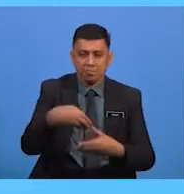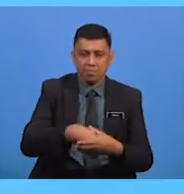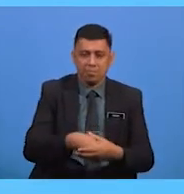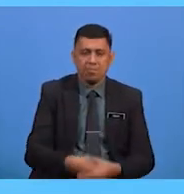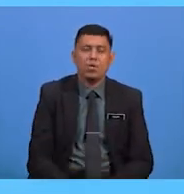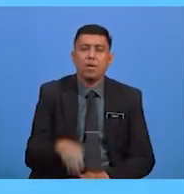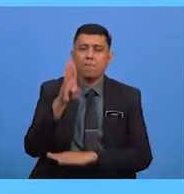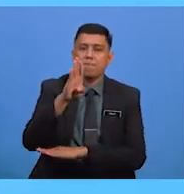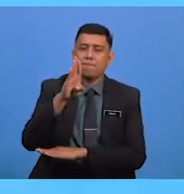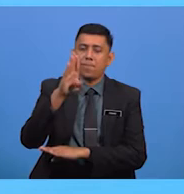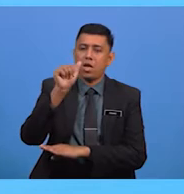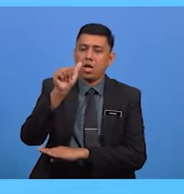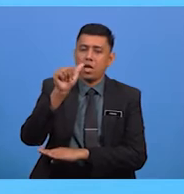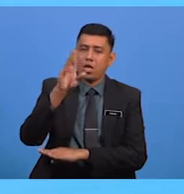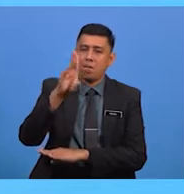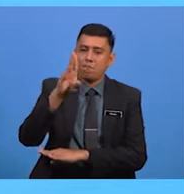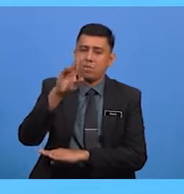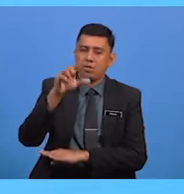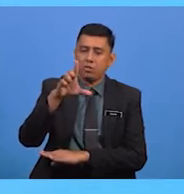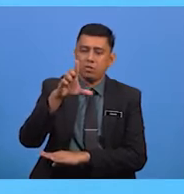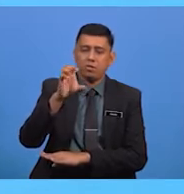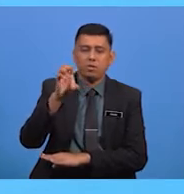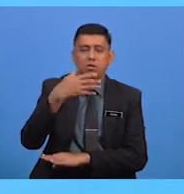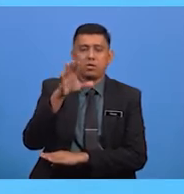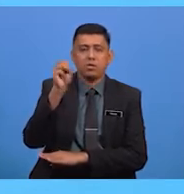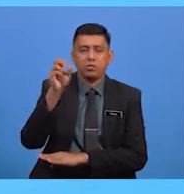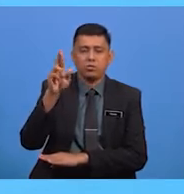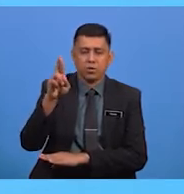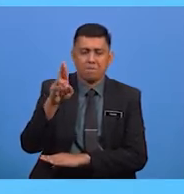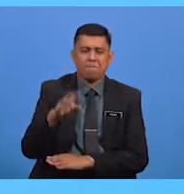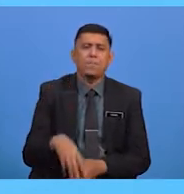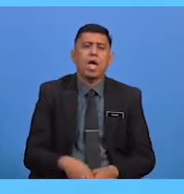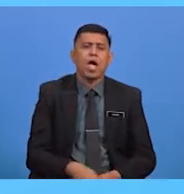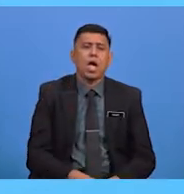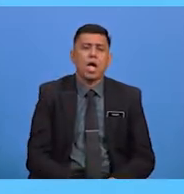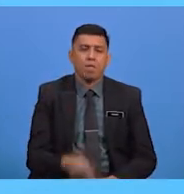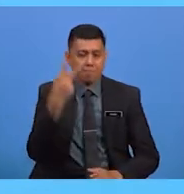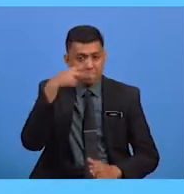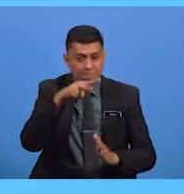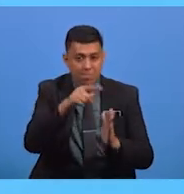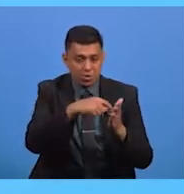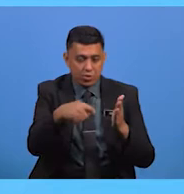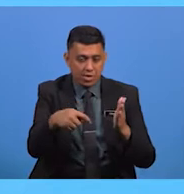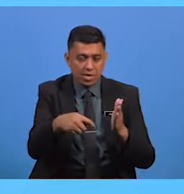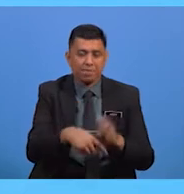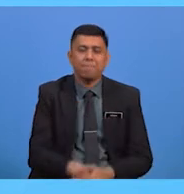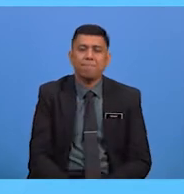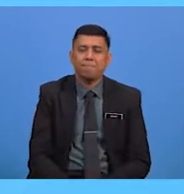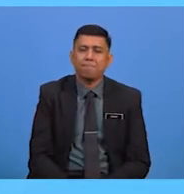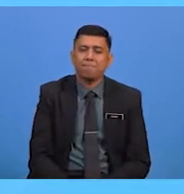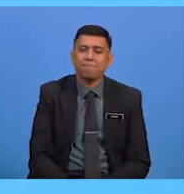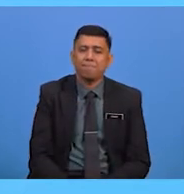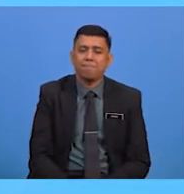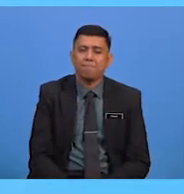dalam algoritma bubble sort ini. Lakarkan simbol keputusan dan tuliskan penyataan di